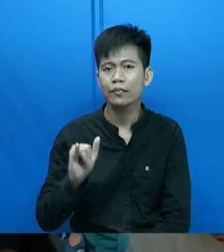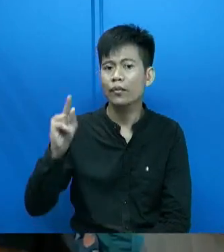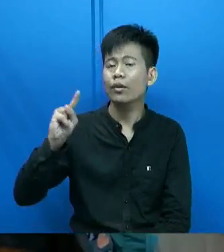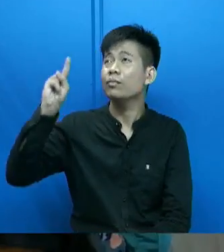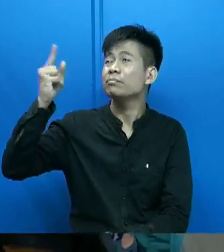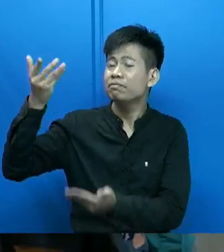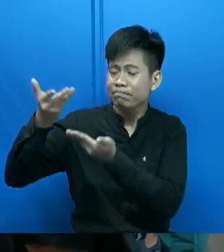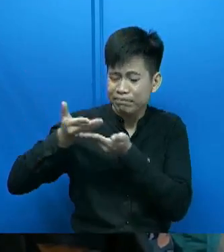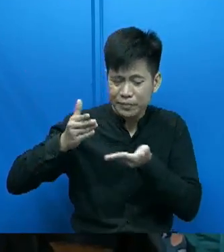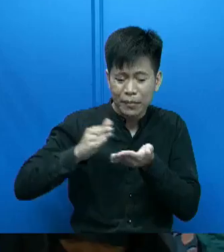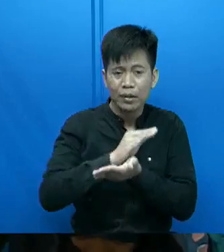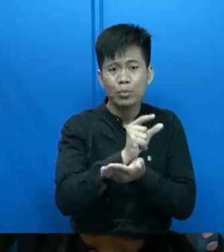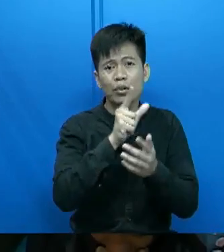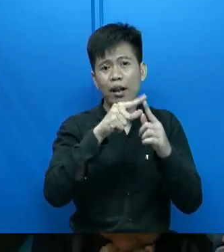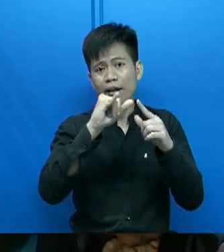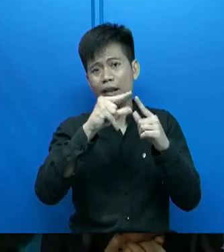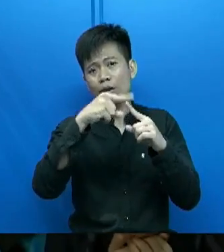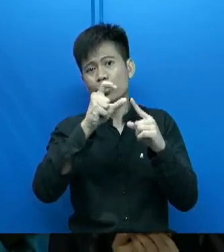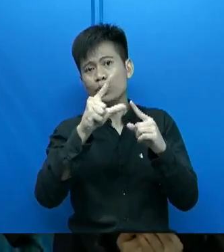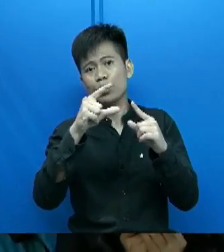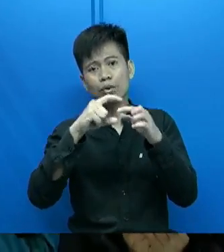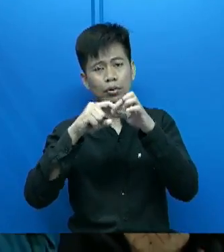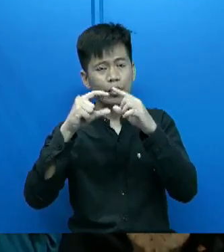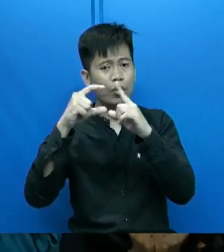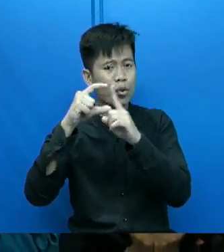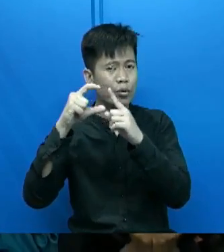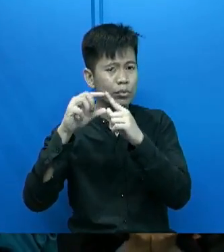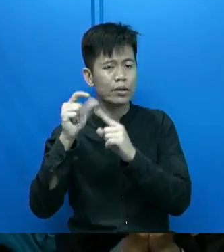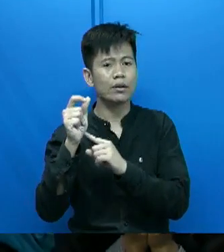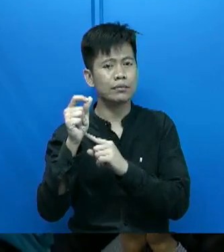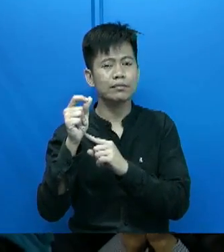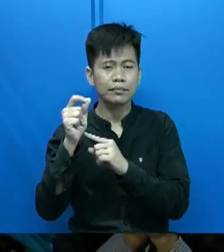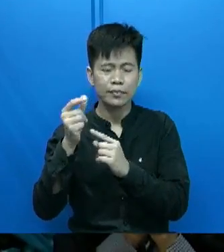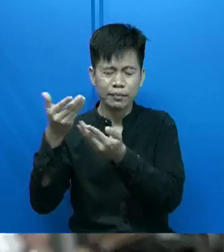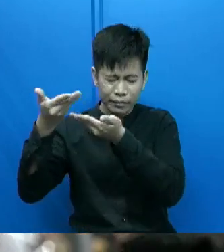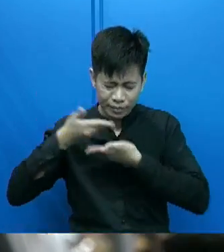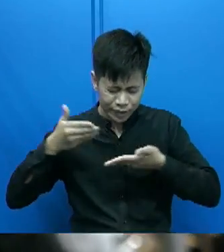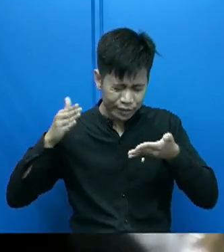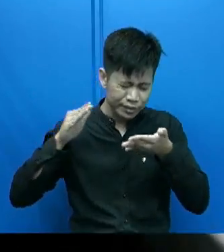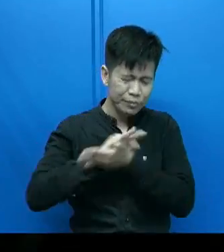kami kesempatan untuk mendapatkan Lailatul Qadar Ramadan ini ya Allah. Berikan kesempatan ya